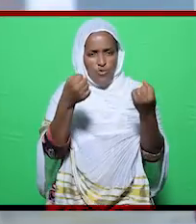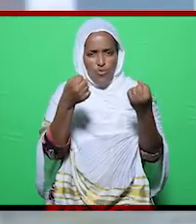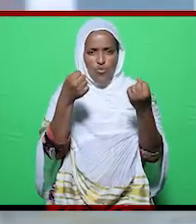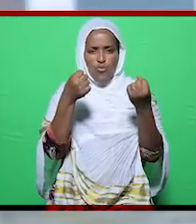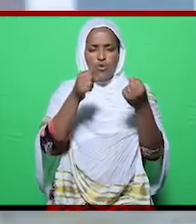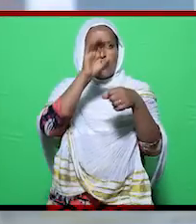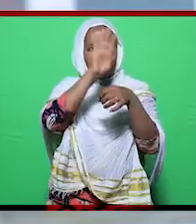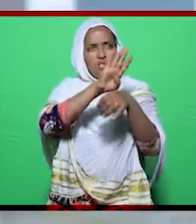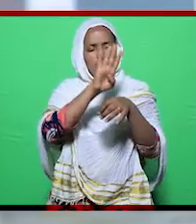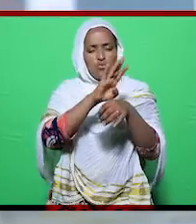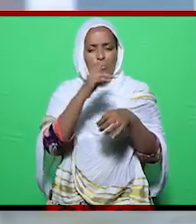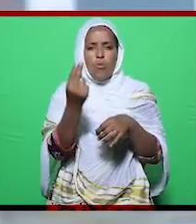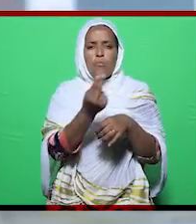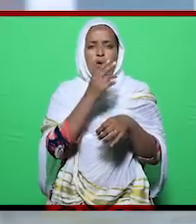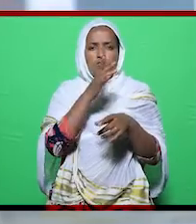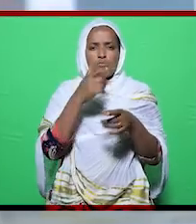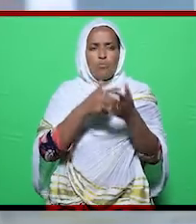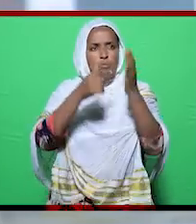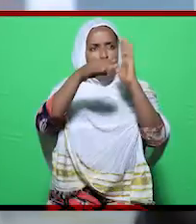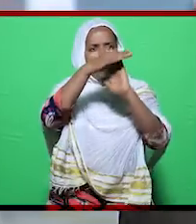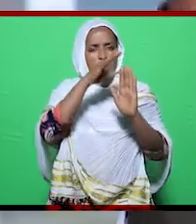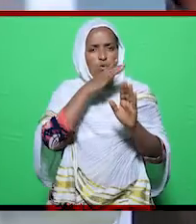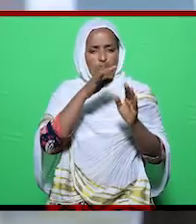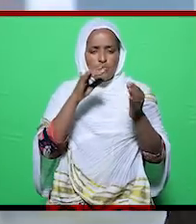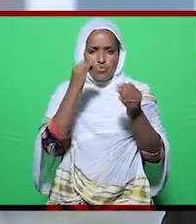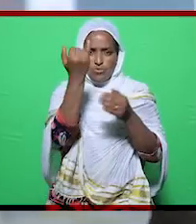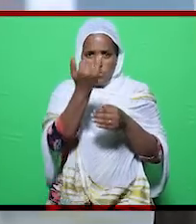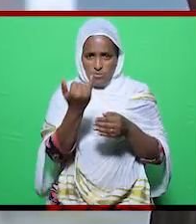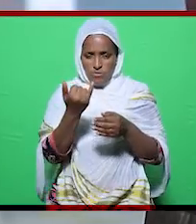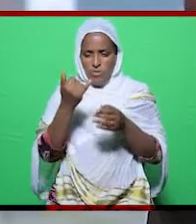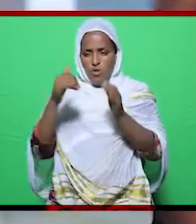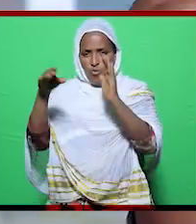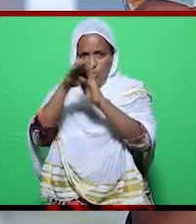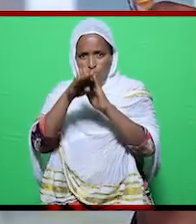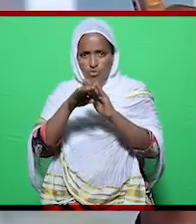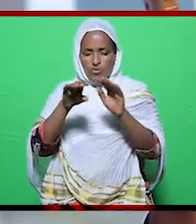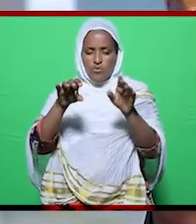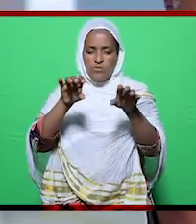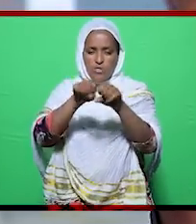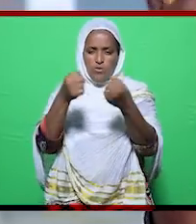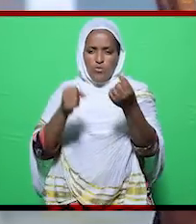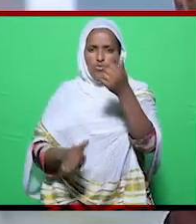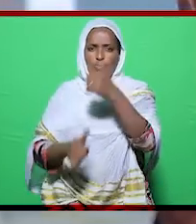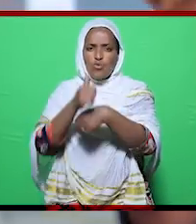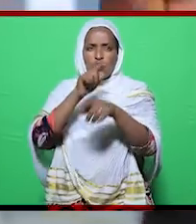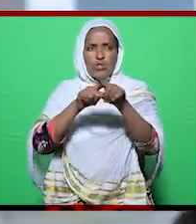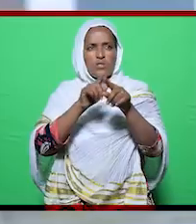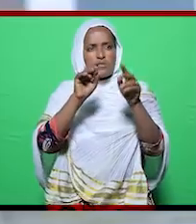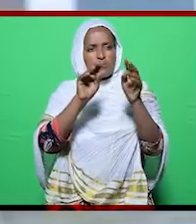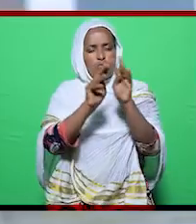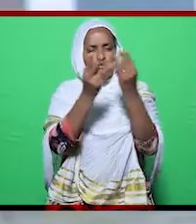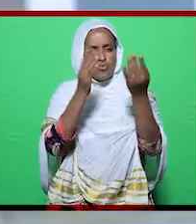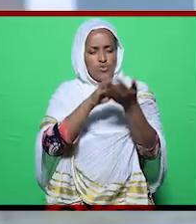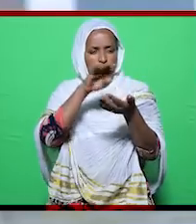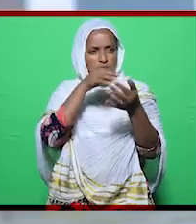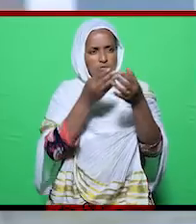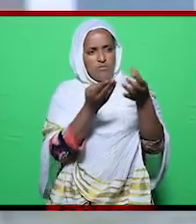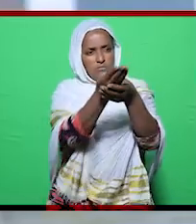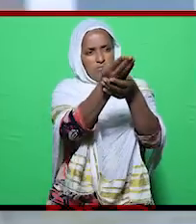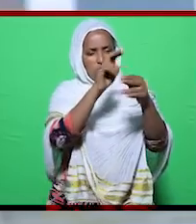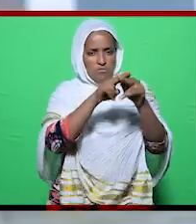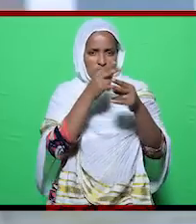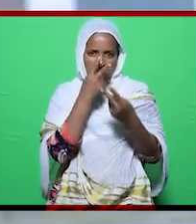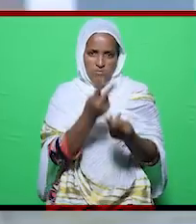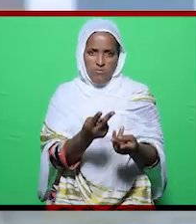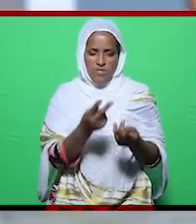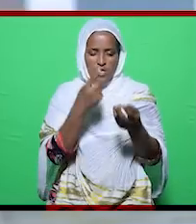ላይ አንዳንድ አሳዛኝ ነገሮች ይታያሉ። የቤተ ክርስቲያን መስኮት ላይ ተቀምጠው ብዙ ሥዕሎች ይታያሉ። መስኮት ላይ ተሰብረው ቤተ